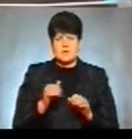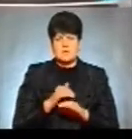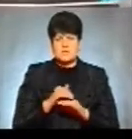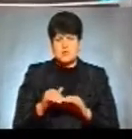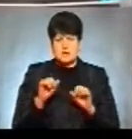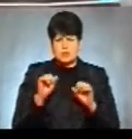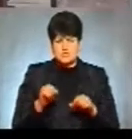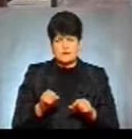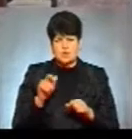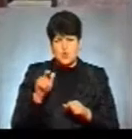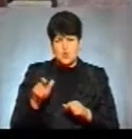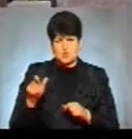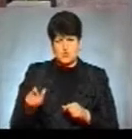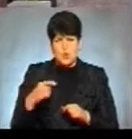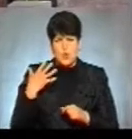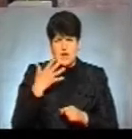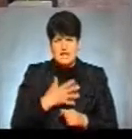людського організму.